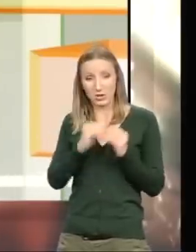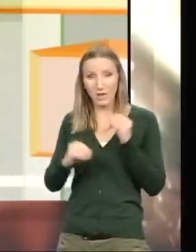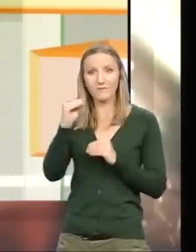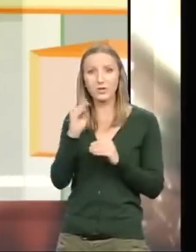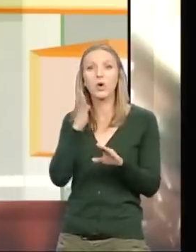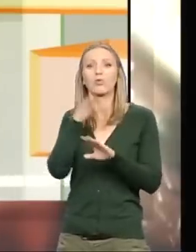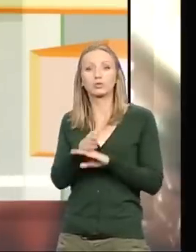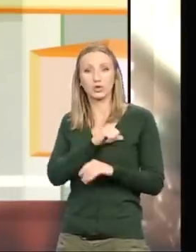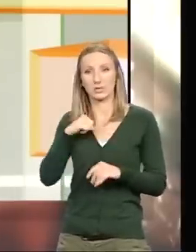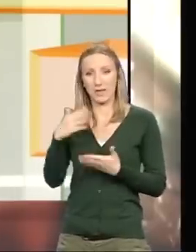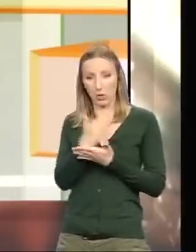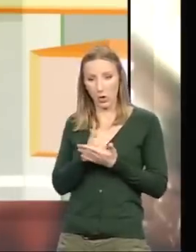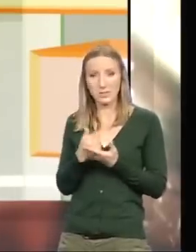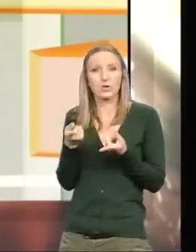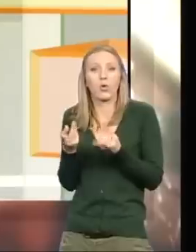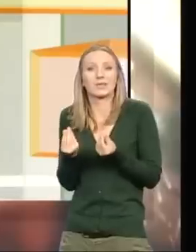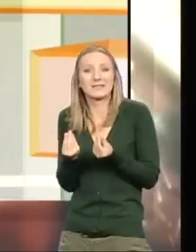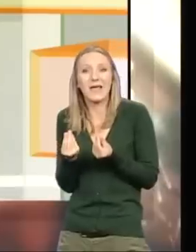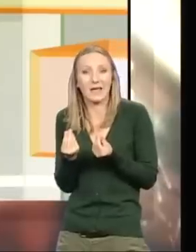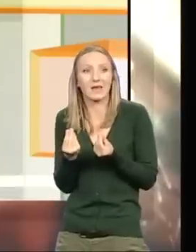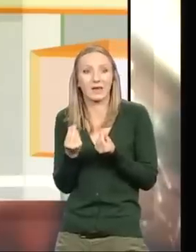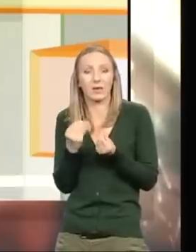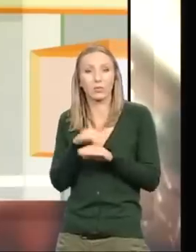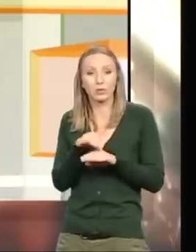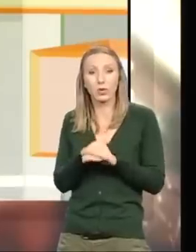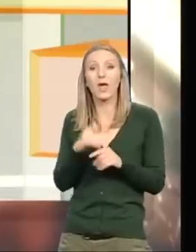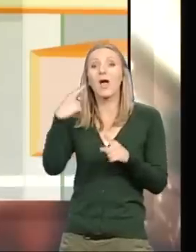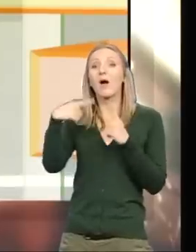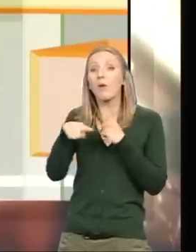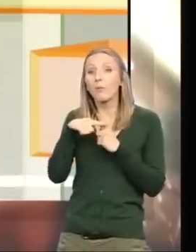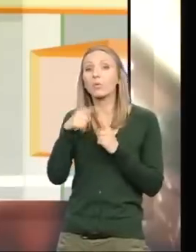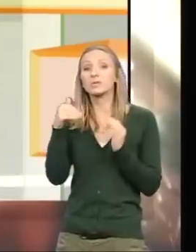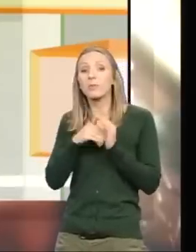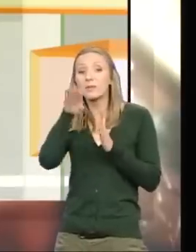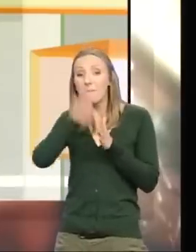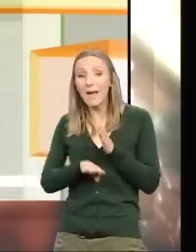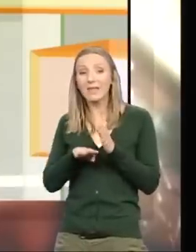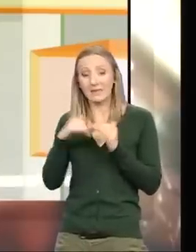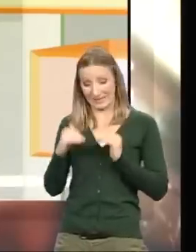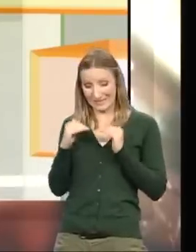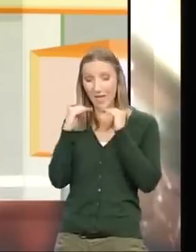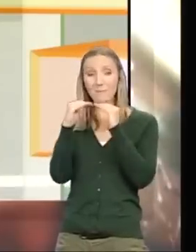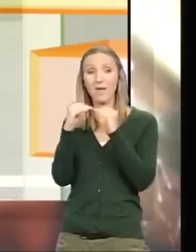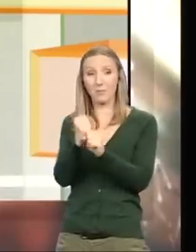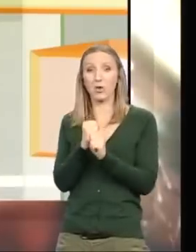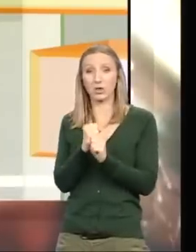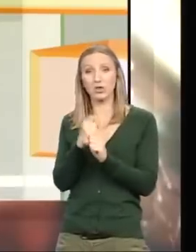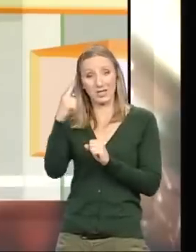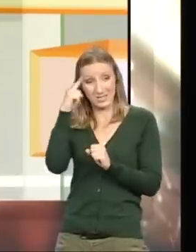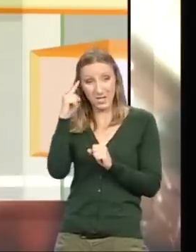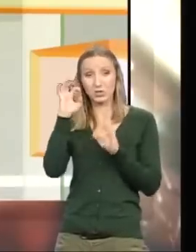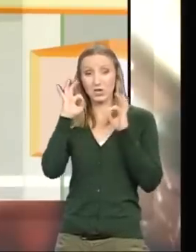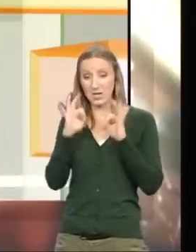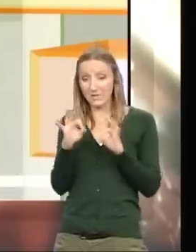učešće samih korisnika u ceni usluge. Drugo, potreban je manji stepen podrške, znači manje i dnevne